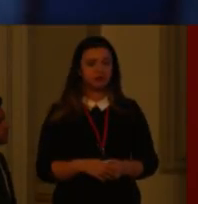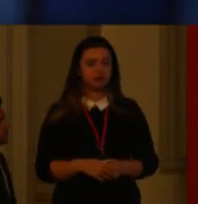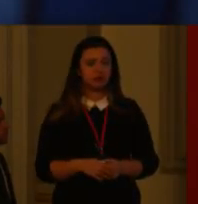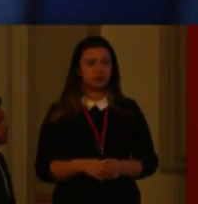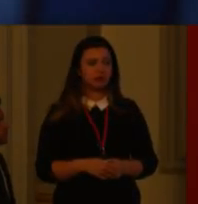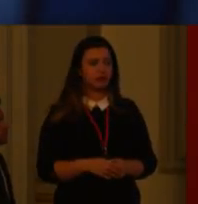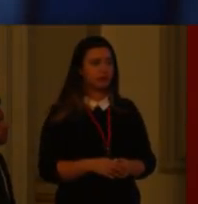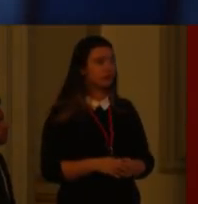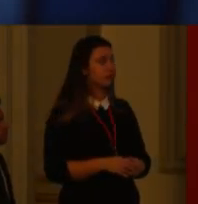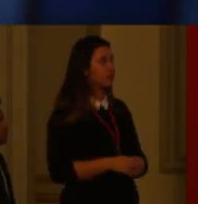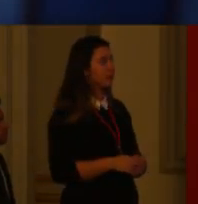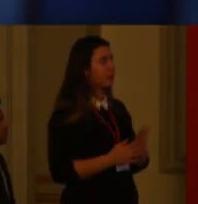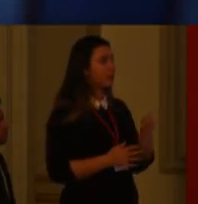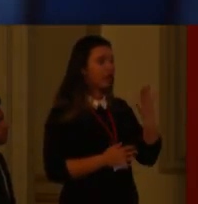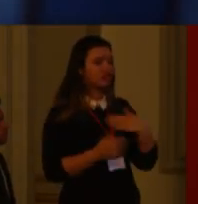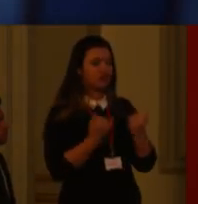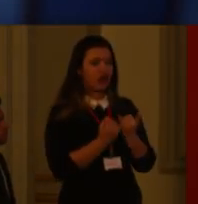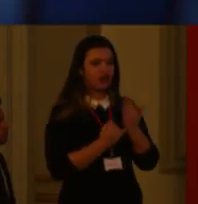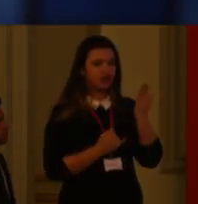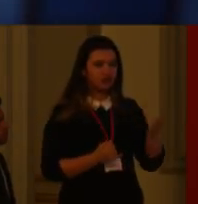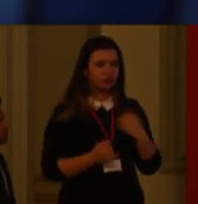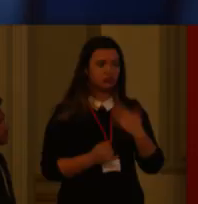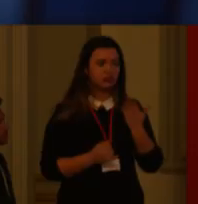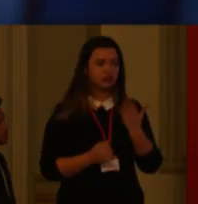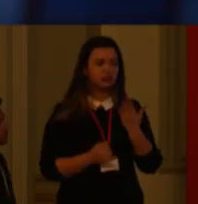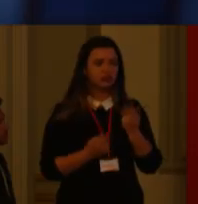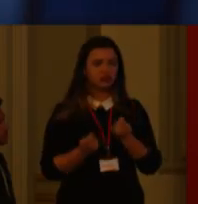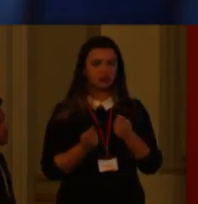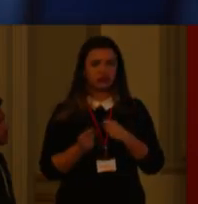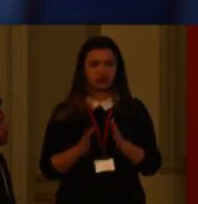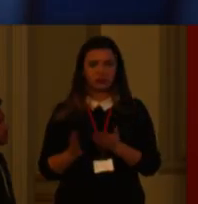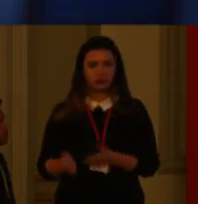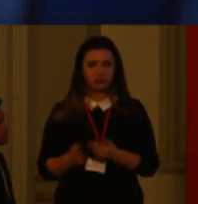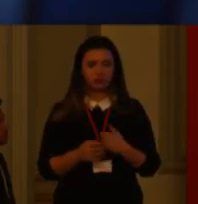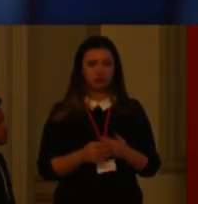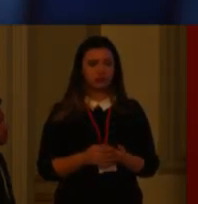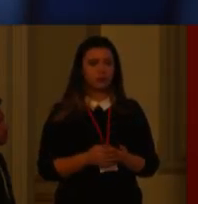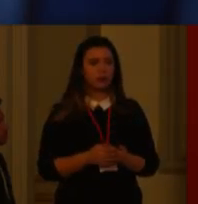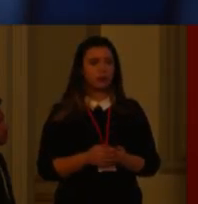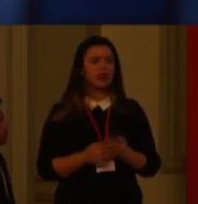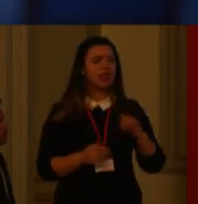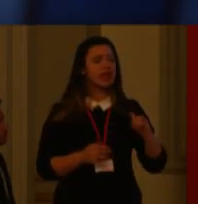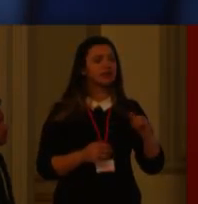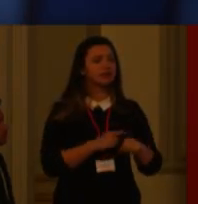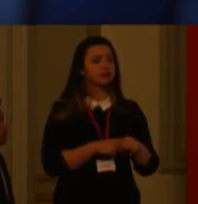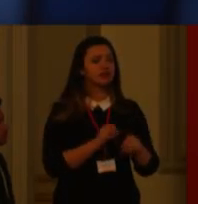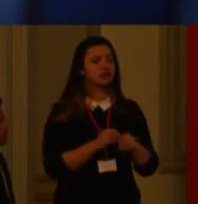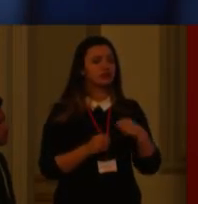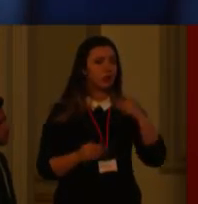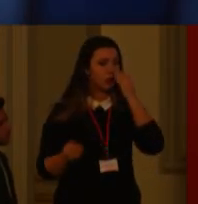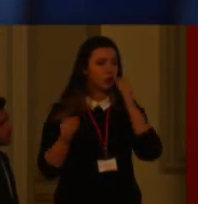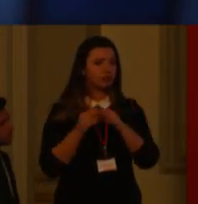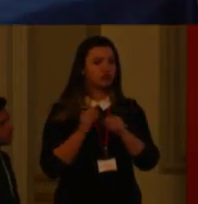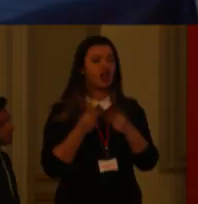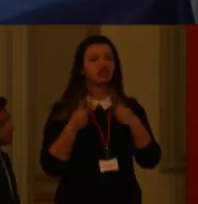isterdim ben ama 5 kardeşi okuyamadık. Hani şartları da çalışmam gerekiyordu. O yüzden hatta yakın zamanda bu yıl içerisinde açık